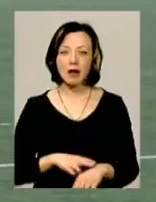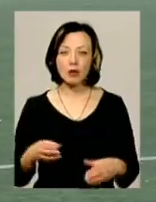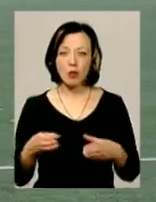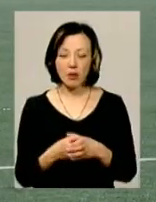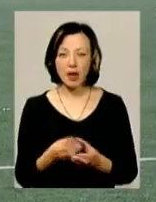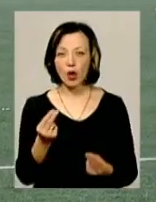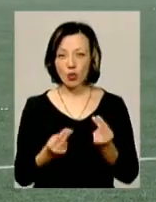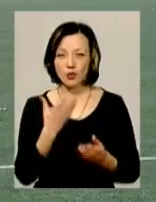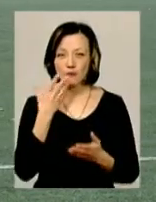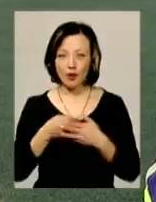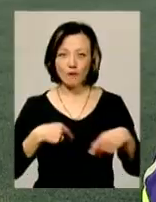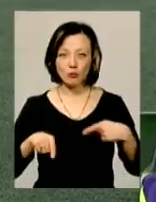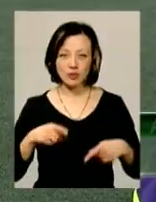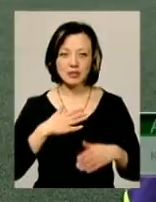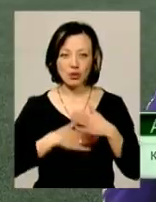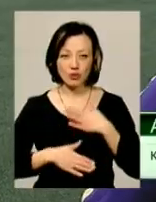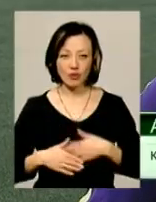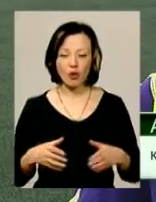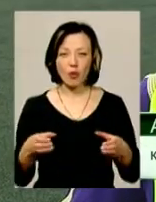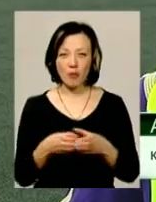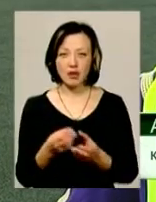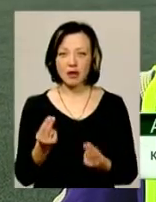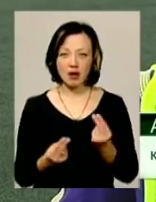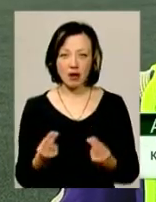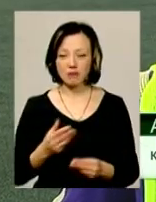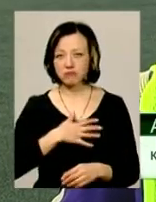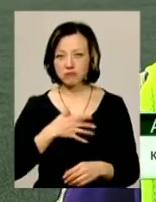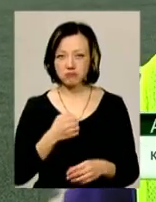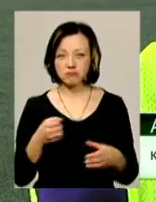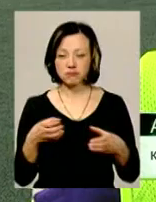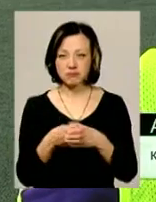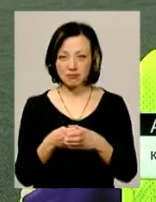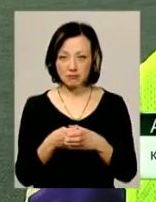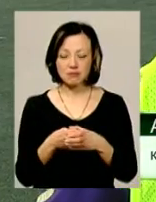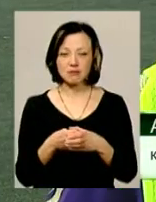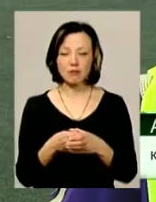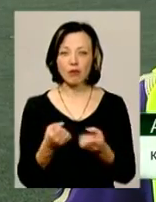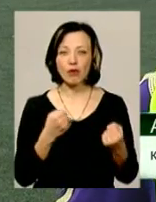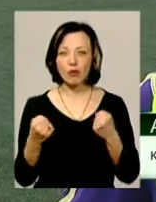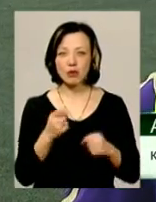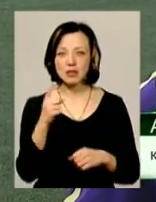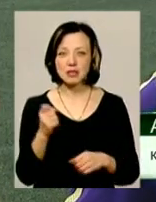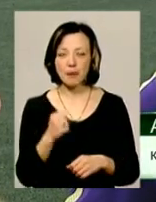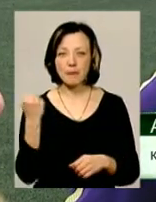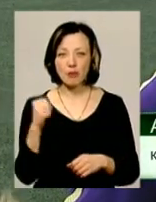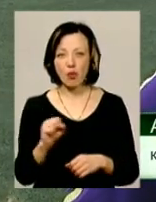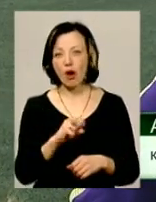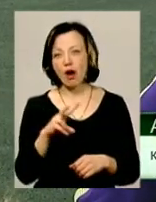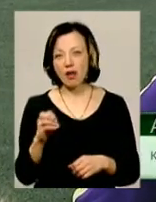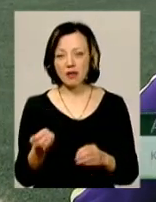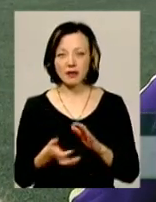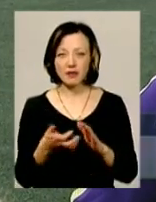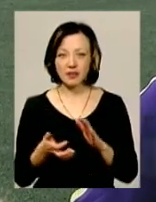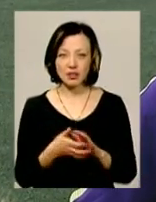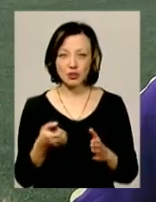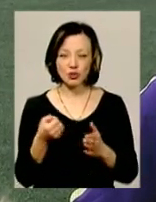своїх футболістів задоволений. Команда грала в бойовому складі, боролися за перемогу, але трошки не